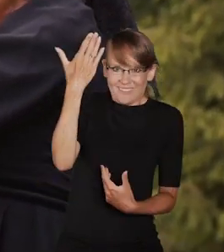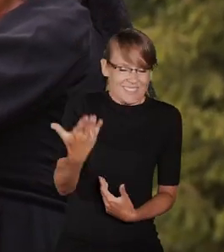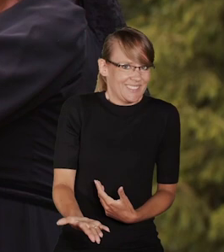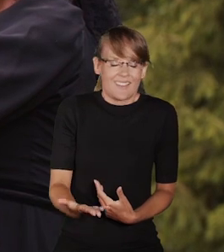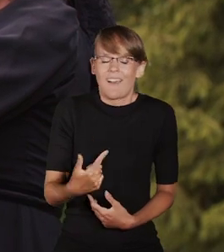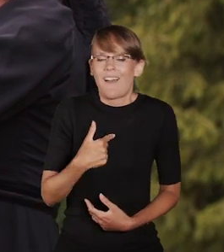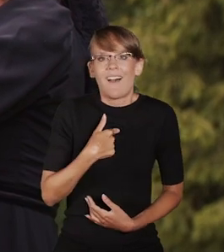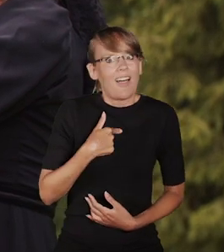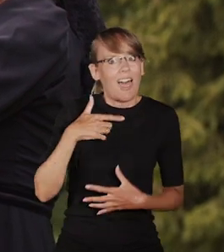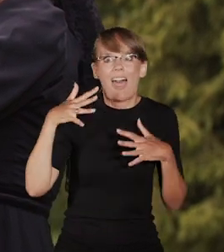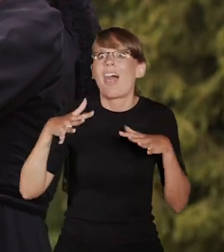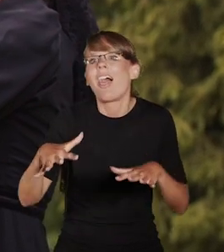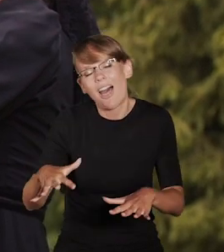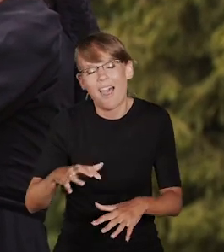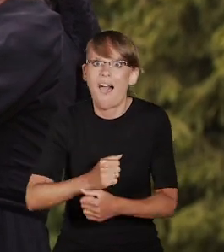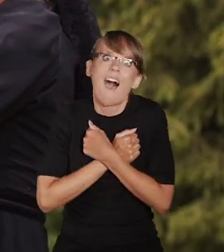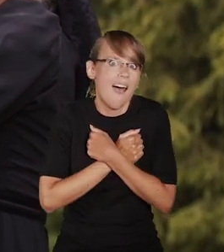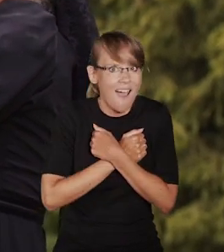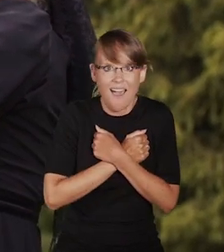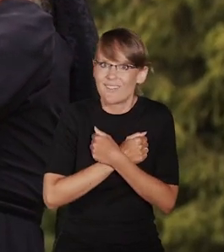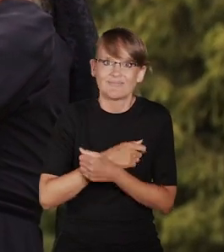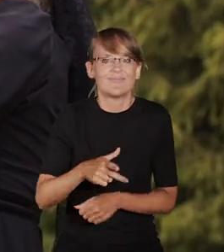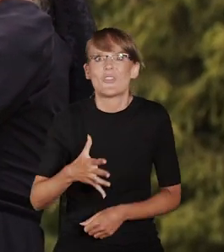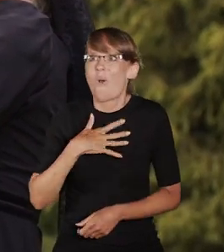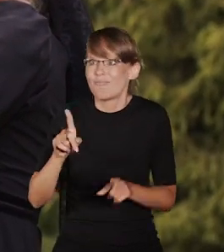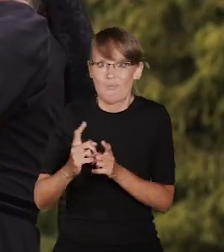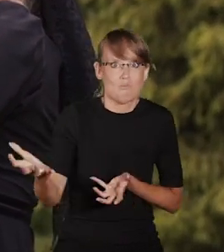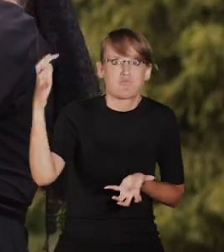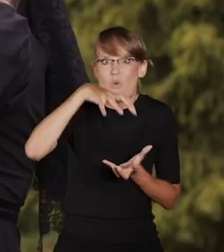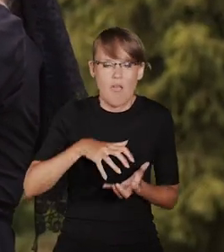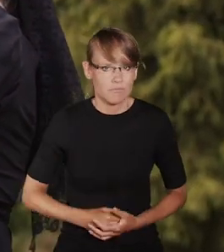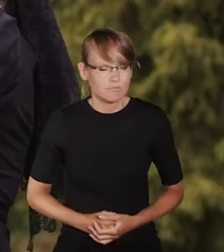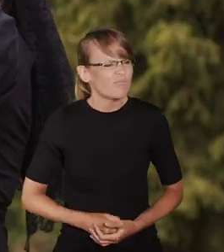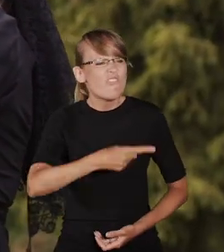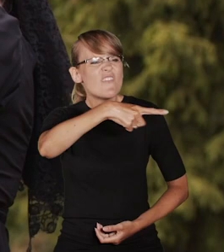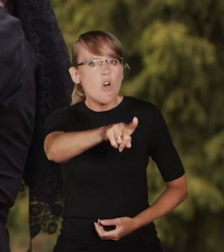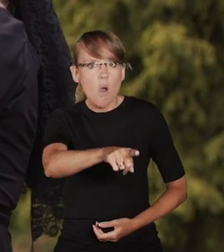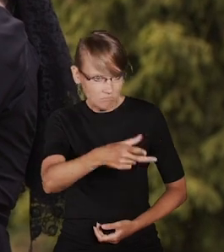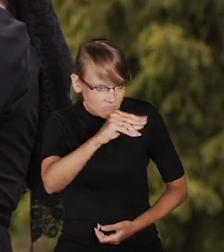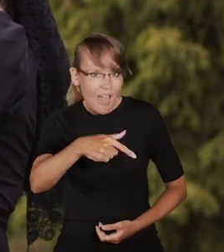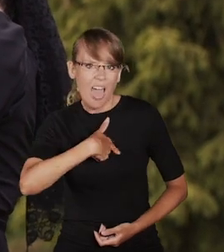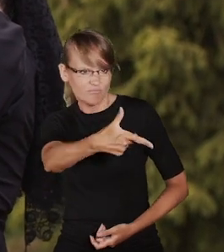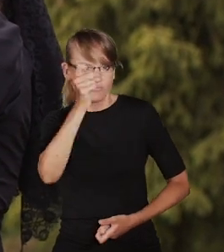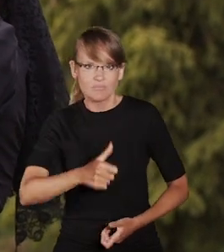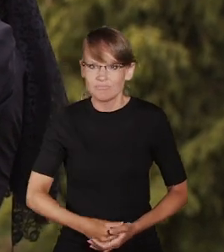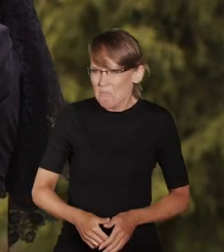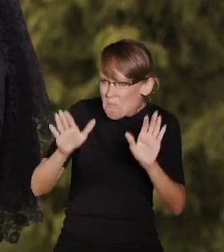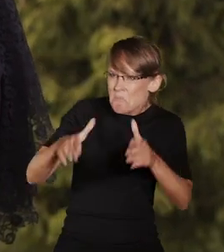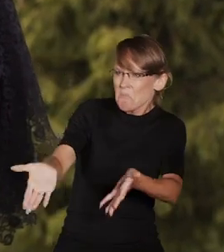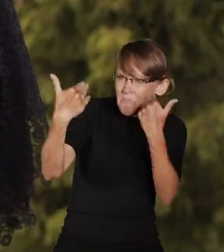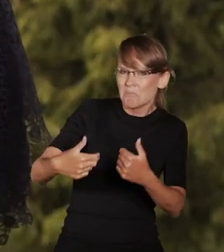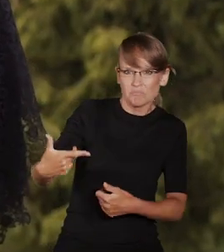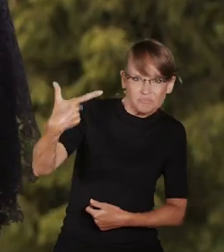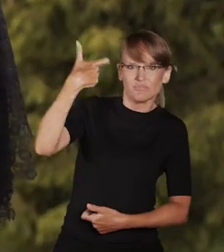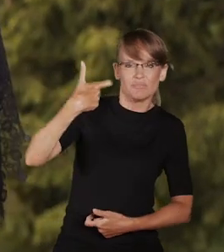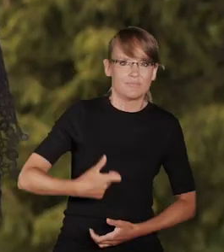Strzelaj pani. Czy pani rozumie? Co to za szczęście? Paść pod